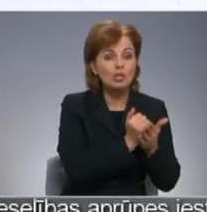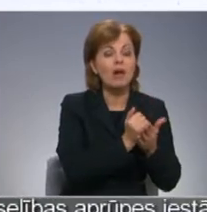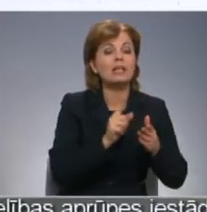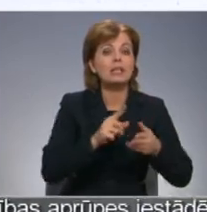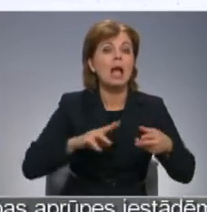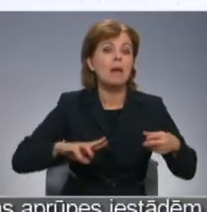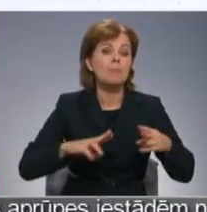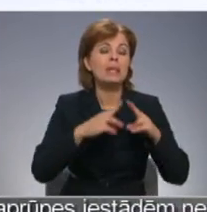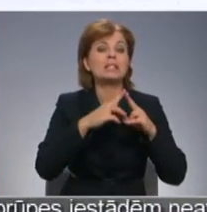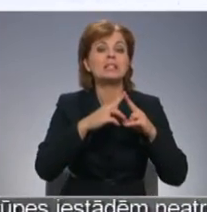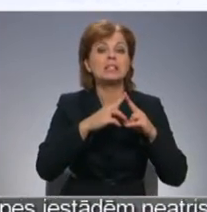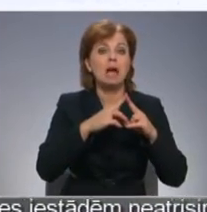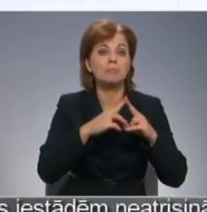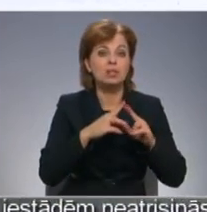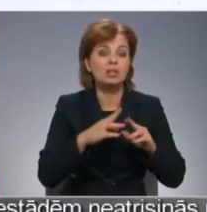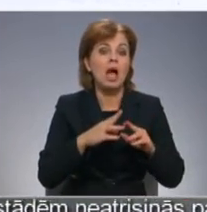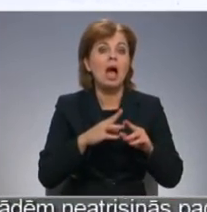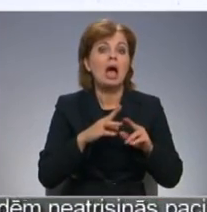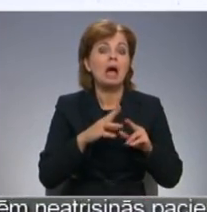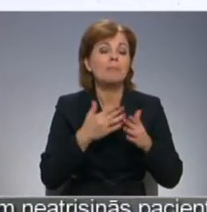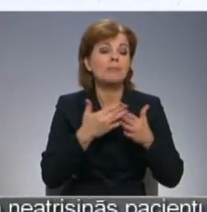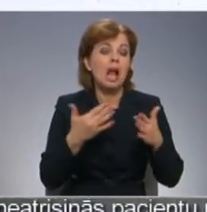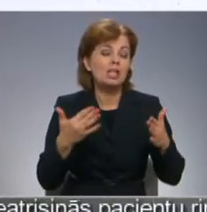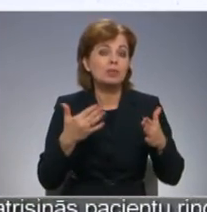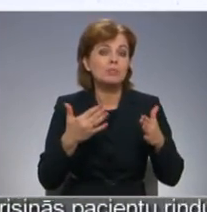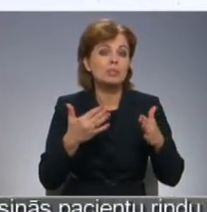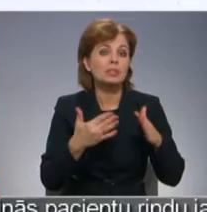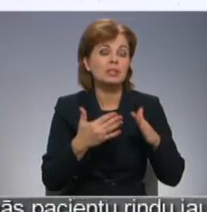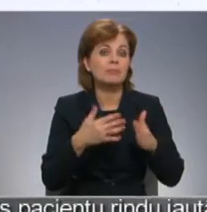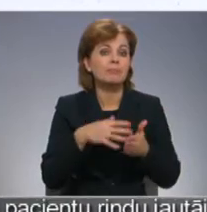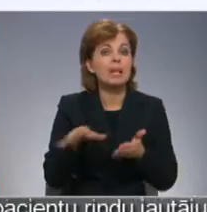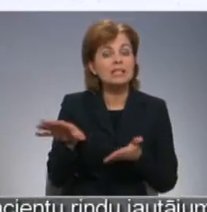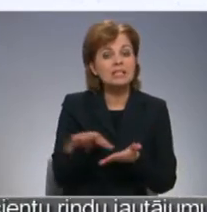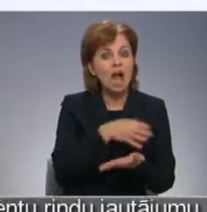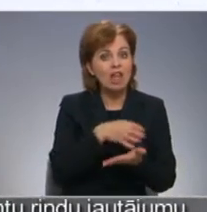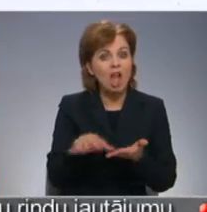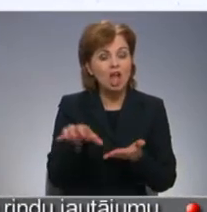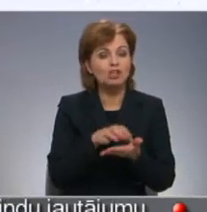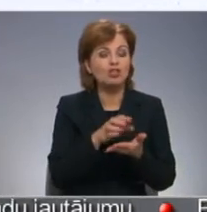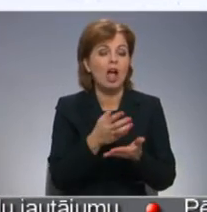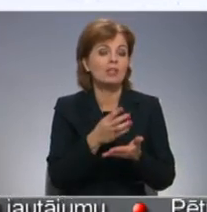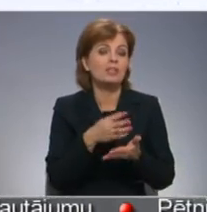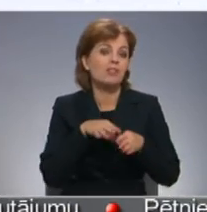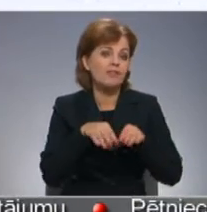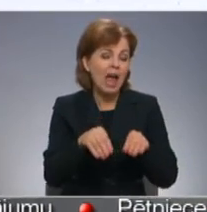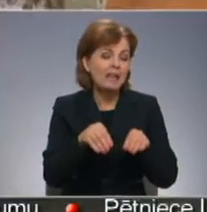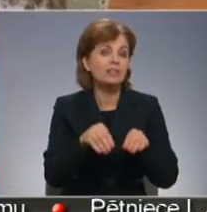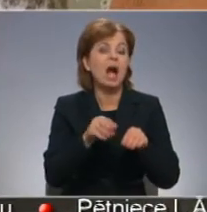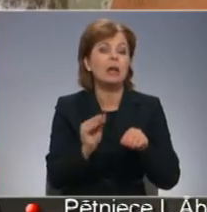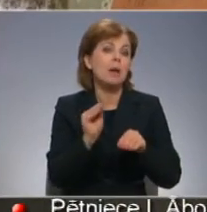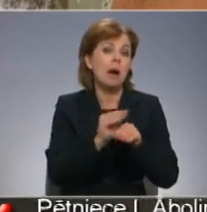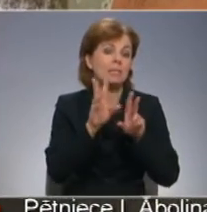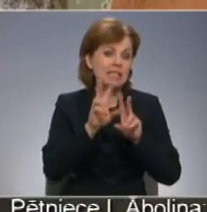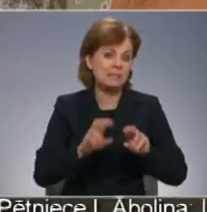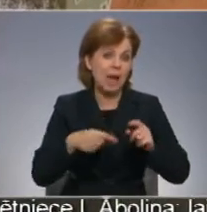pils virszemes substanču 3D skenēšana, ja, kas arī ļoti ievērojami papildina šo te izpētes procesu. Šogad